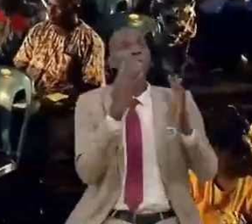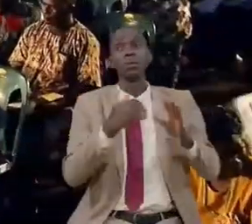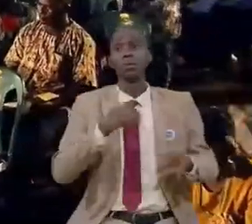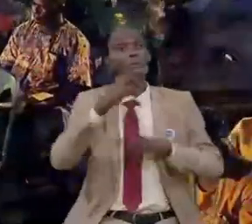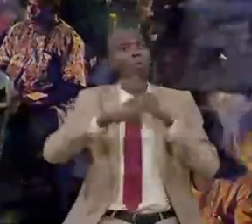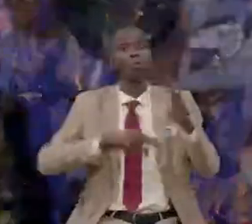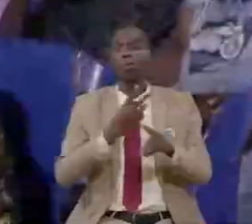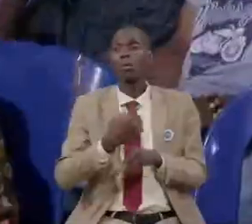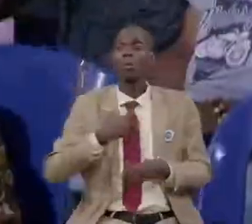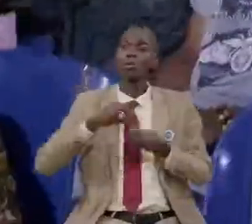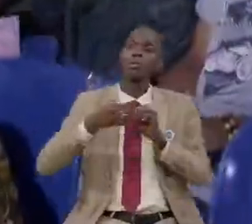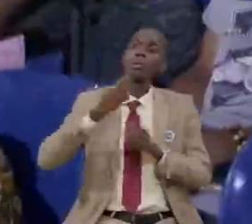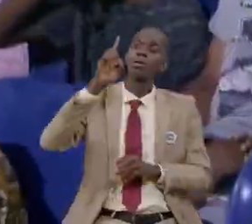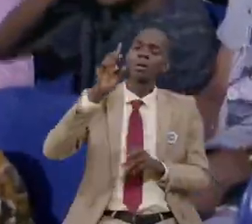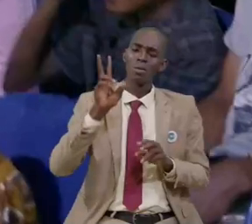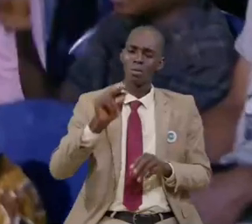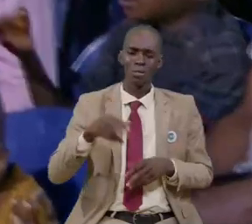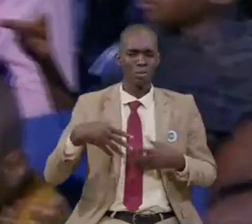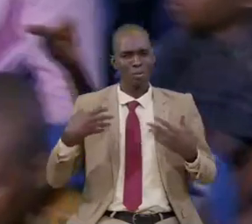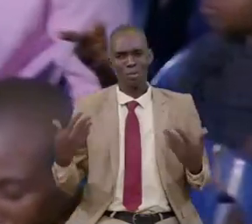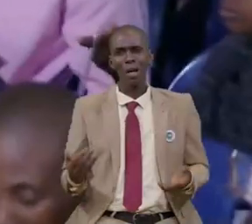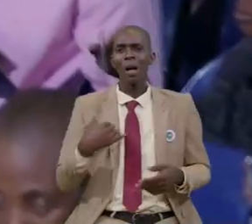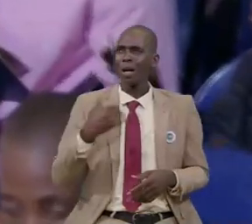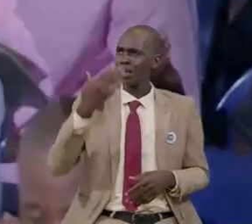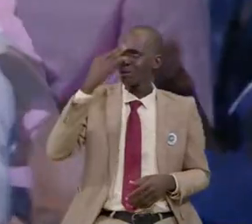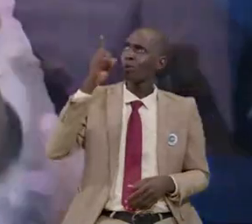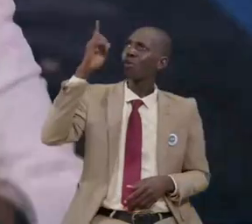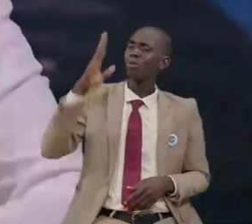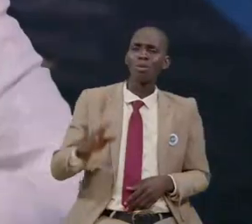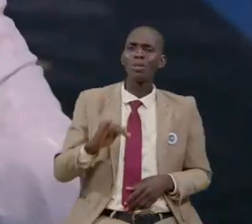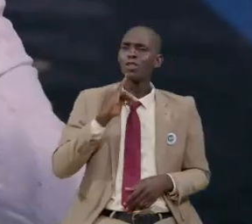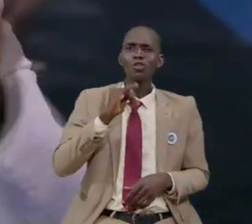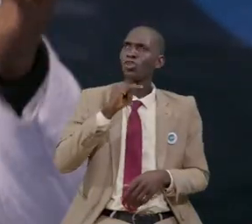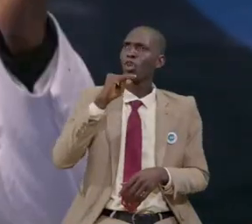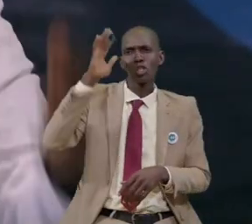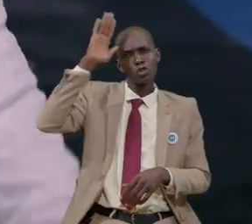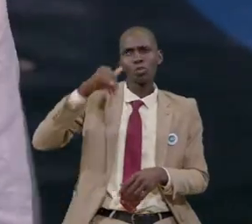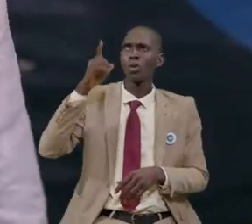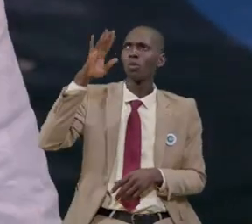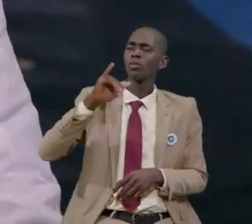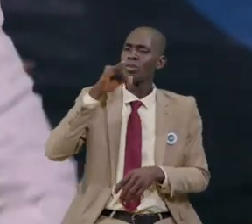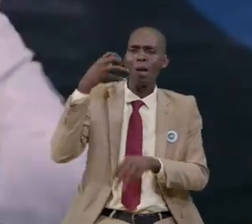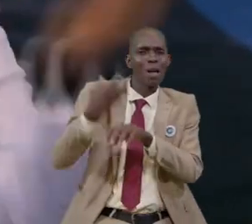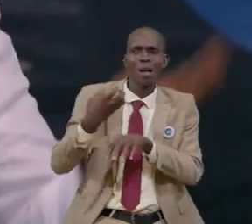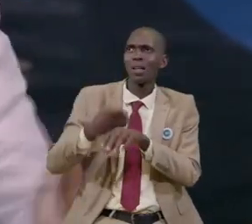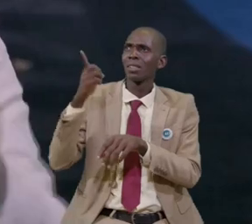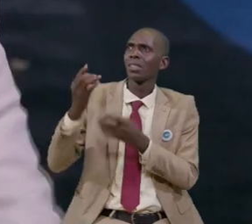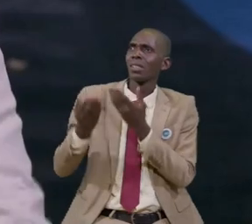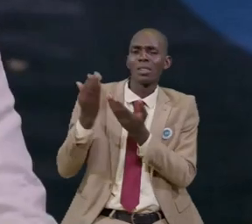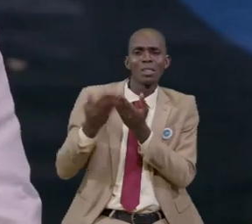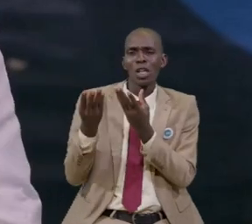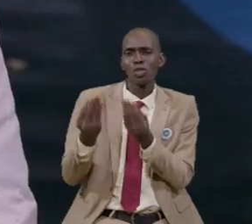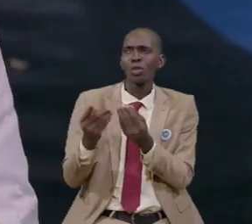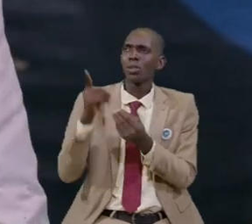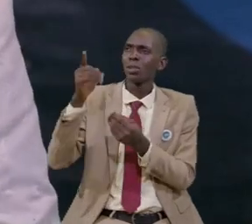fait cela? N'est-ce pas Dieu, le Dieu d'amour, Dieu qui pardonne? Vous êtes maintenant familier avec l'avocat. Avec